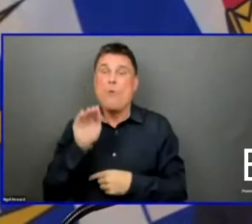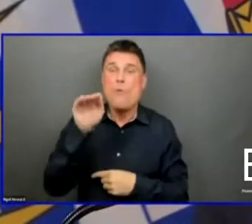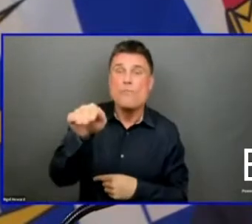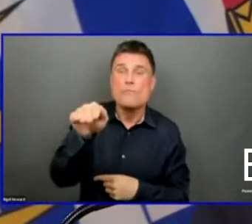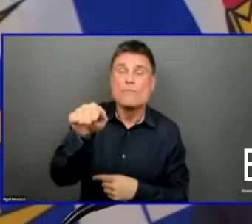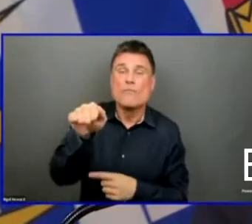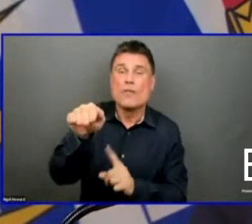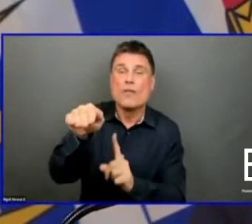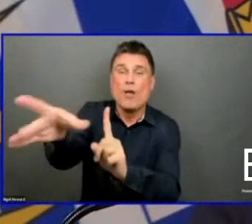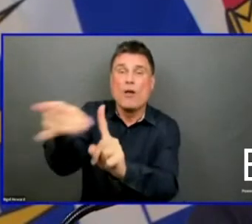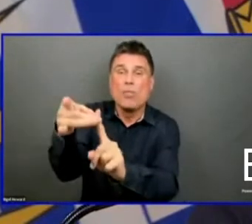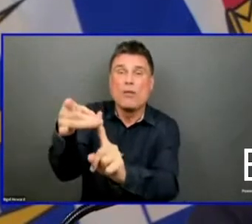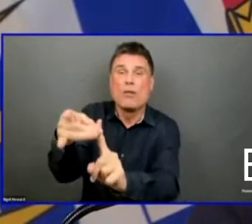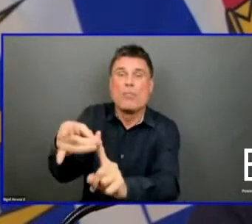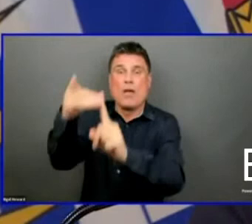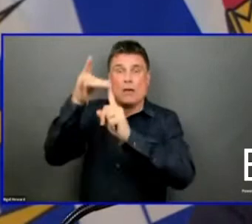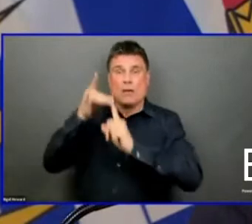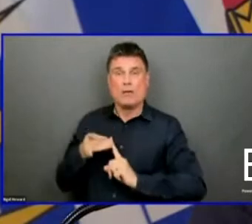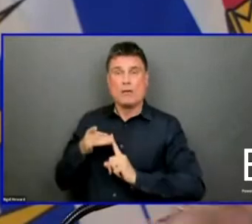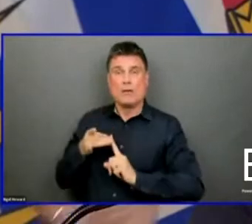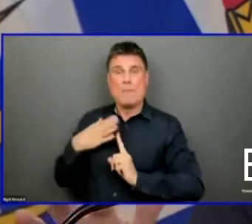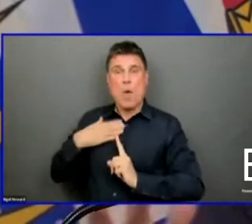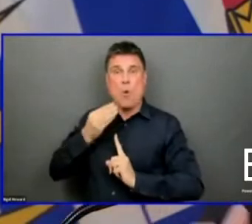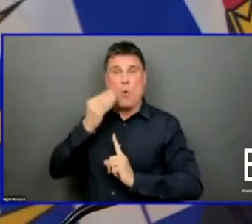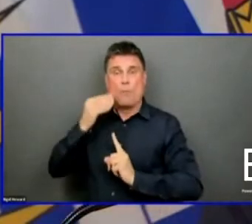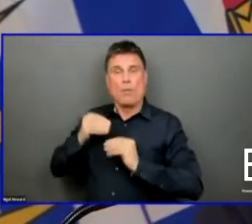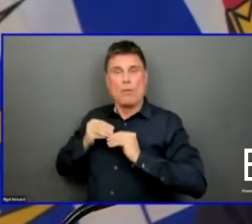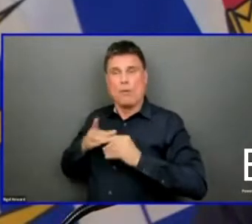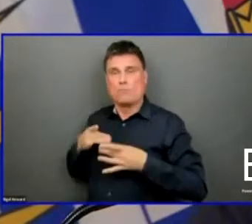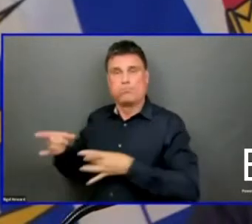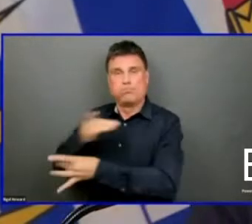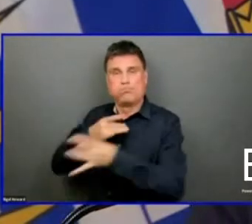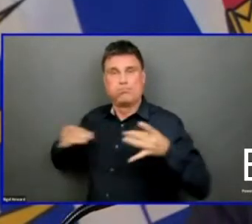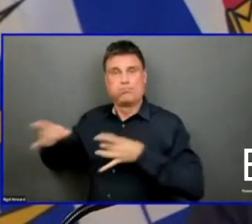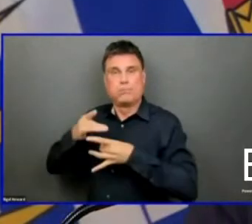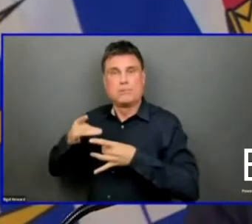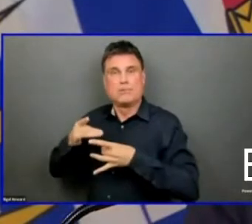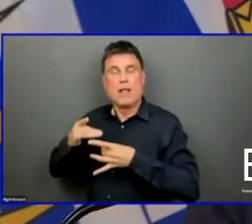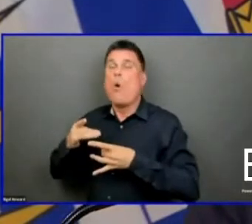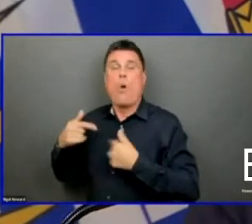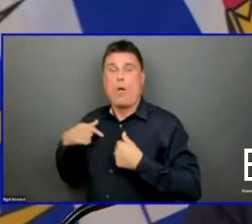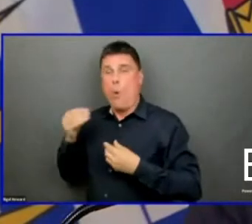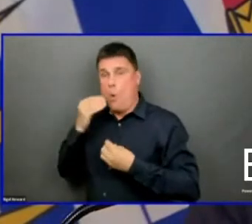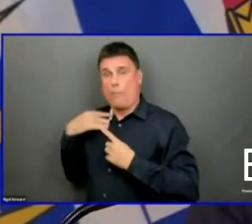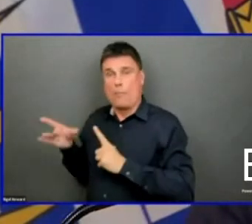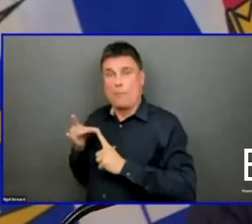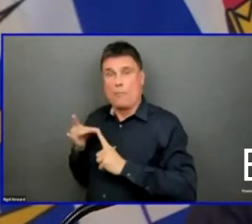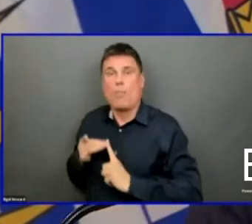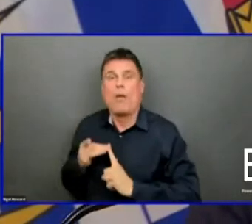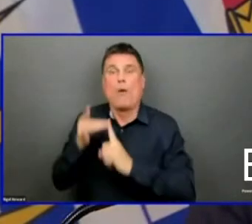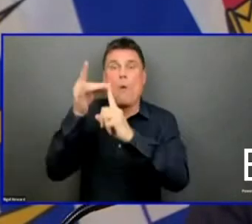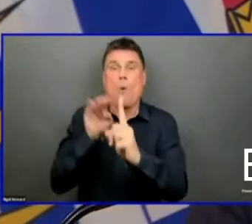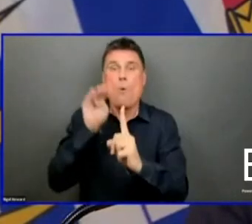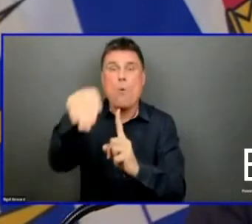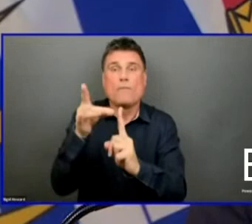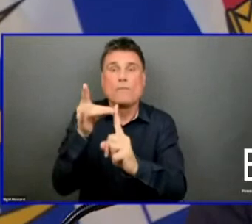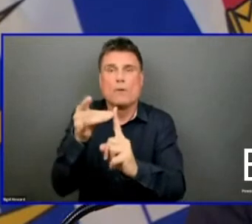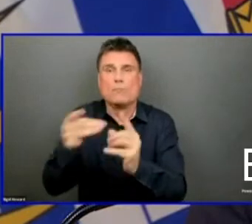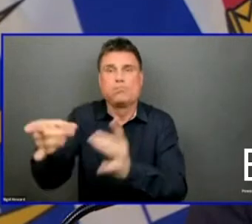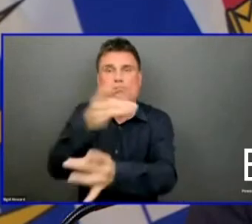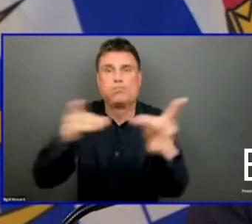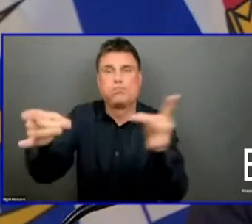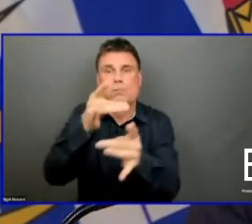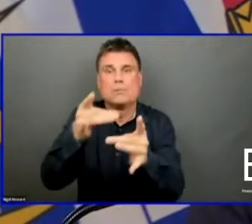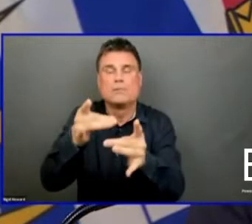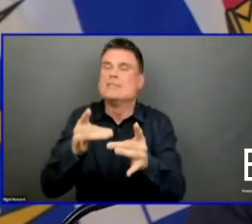the virus home with us. And that's where we saw spread of transmission across the province. 我们已经看到了，就 Richard, 是 do you 这 have 样 a follow-up? 的病毒就是这么传